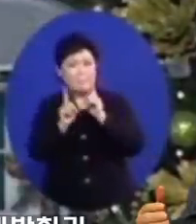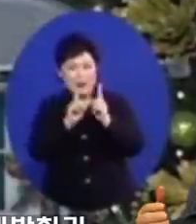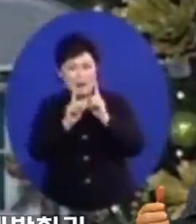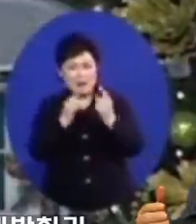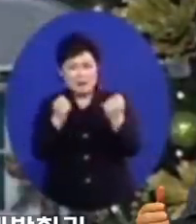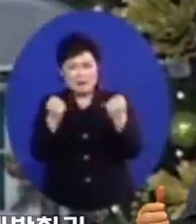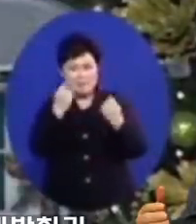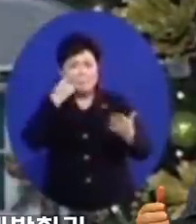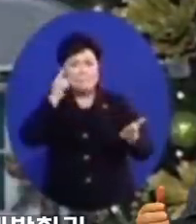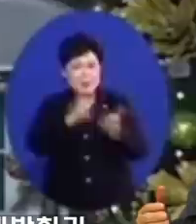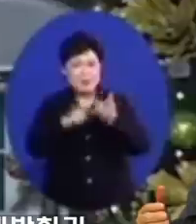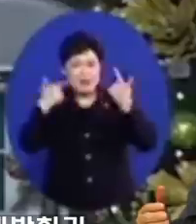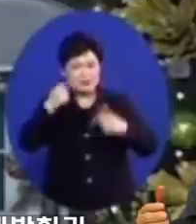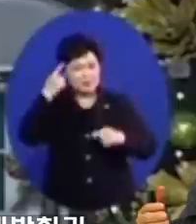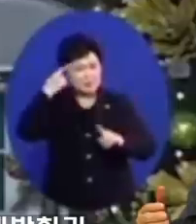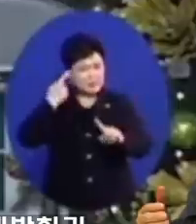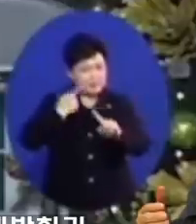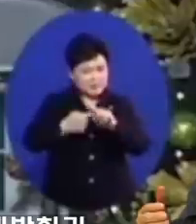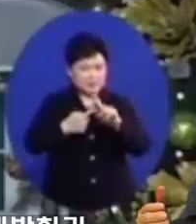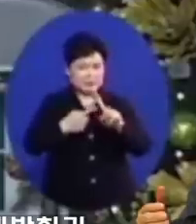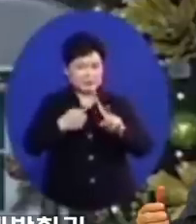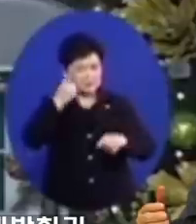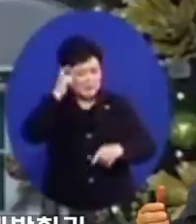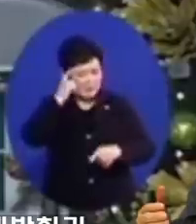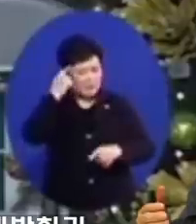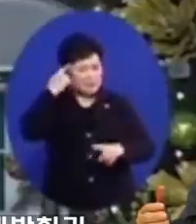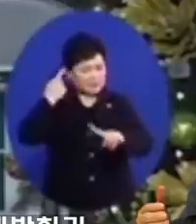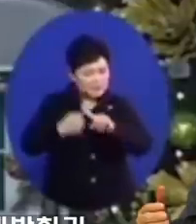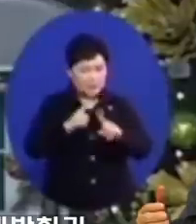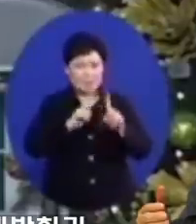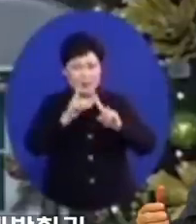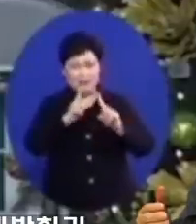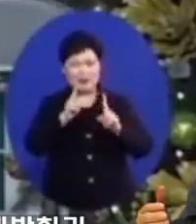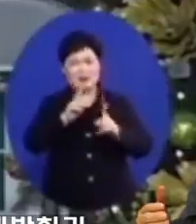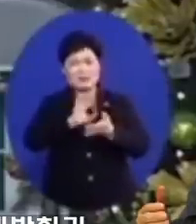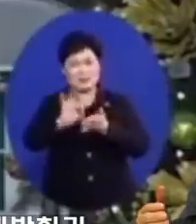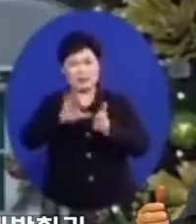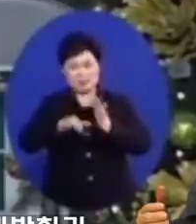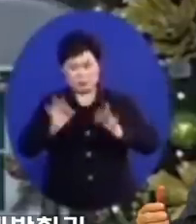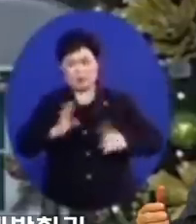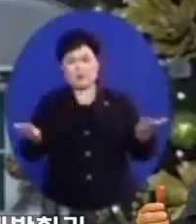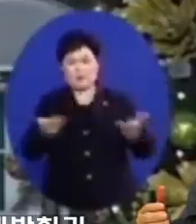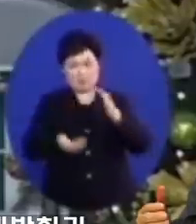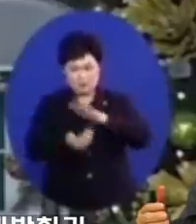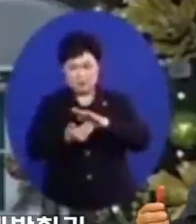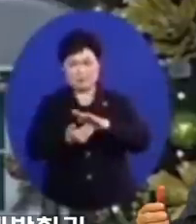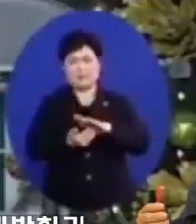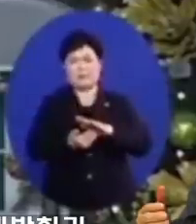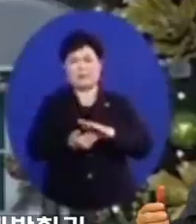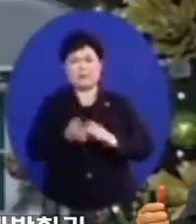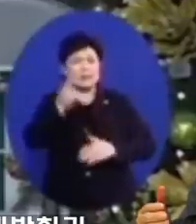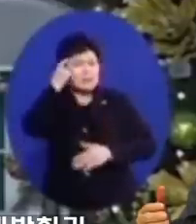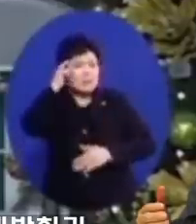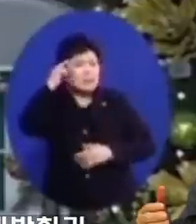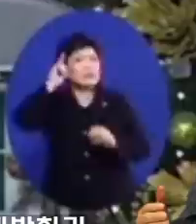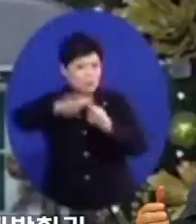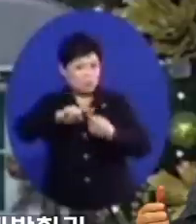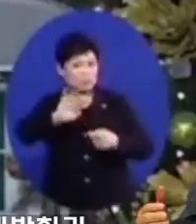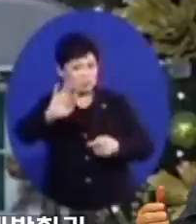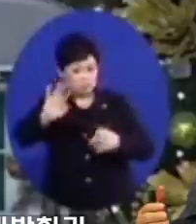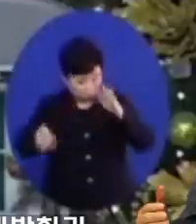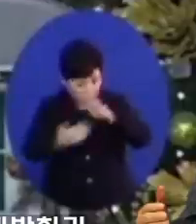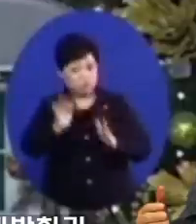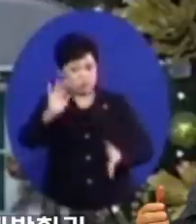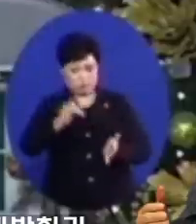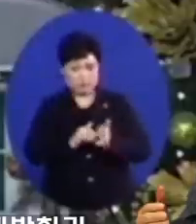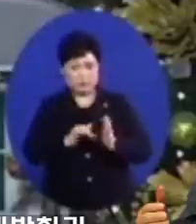발견하고 항상 긍정적인 생각과 긍정적인 말을 할 때 놀라운 일을 이룰 수가 있는 것입니다. 생각한 대로 됩니다.